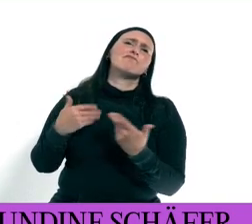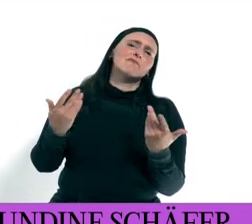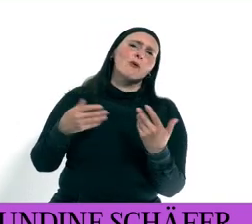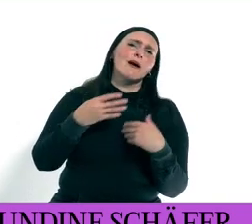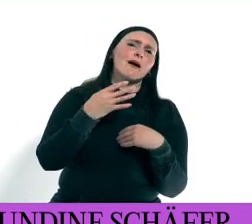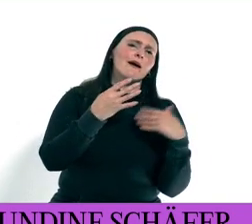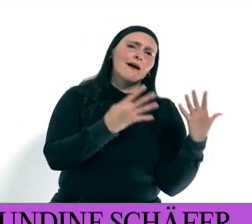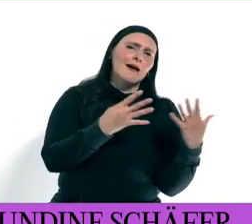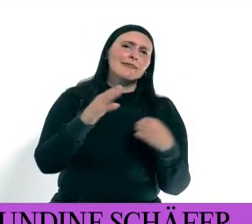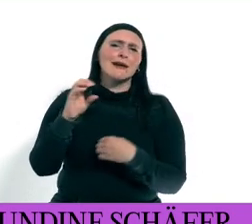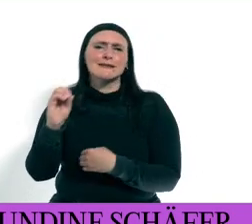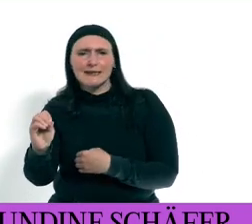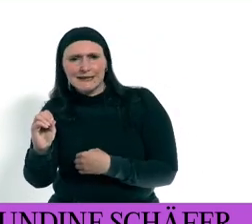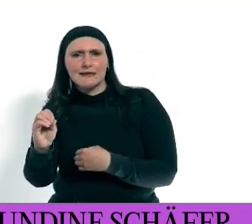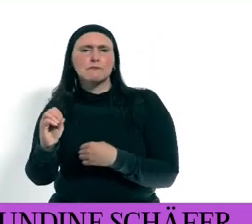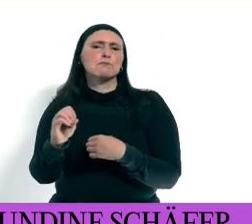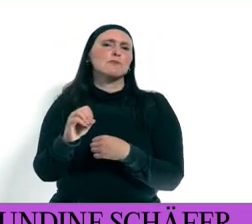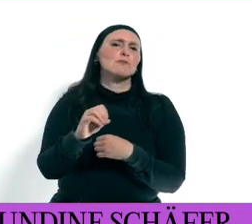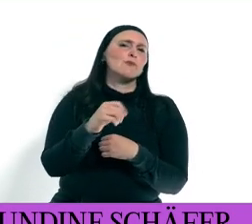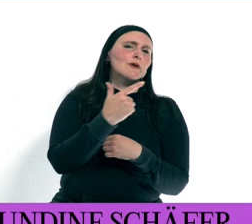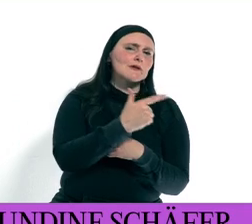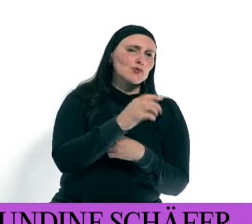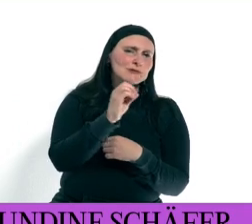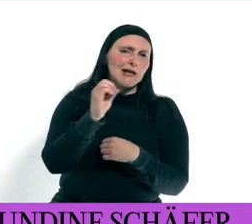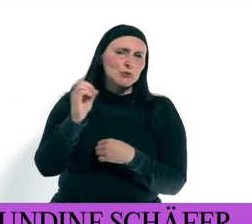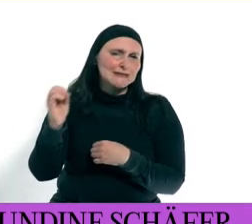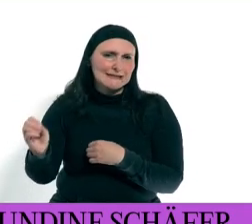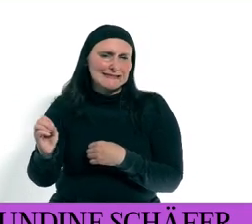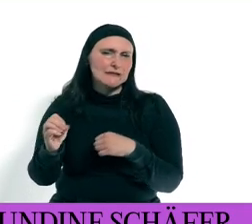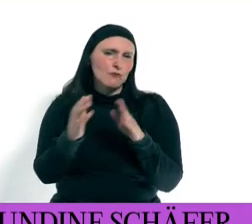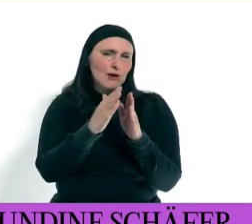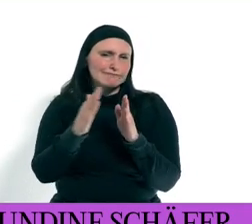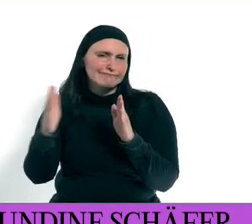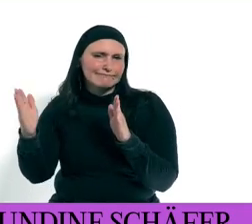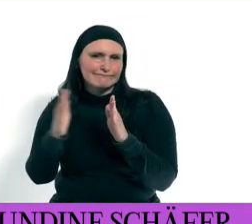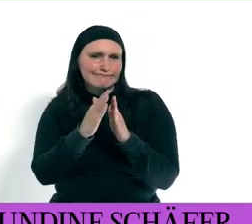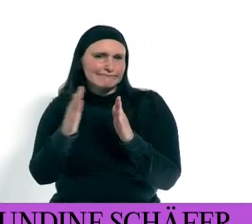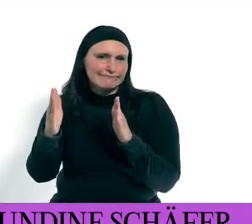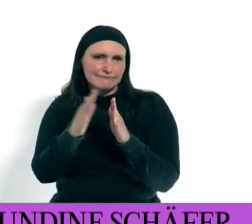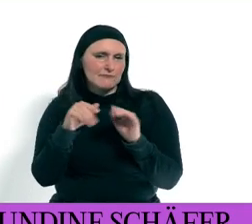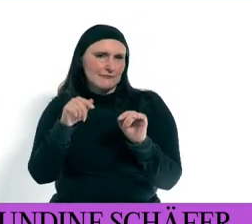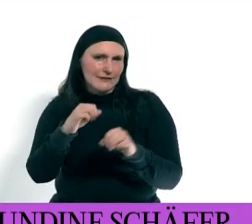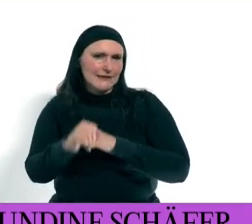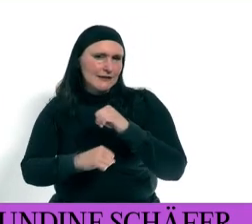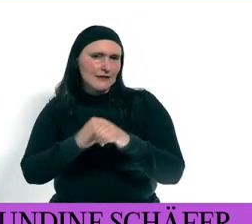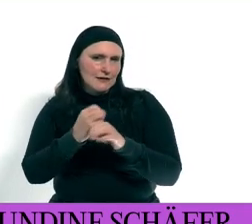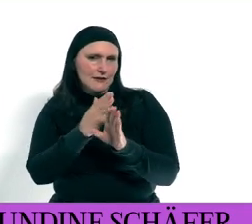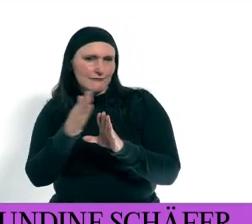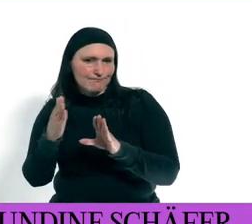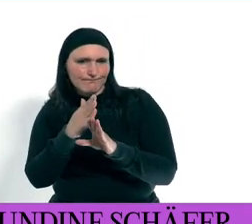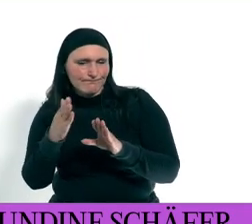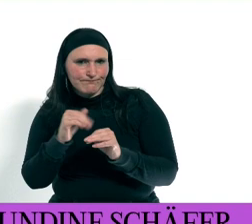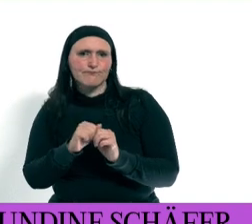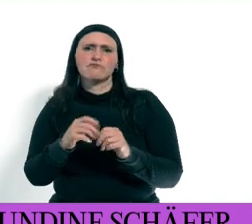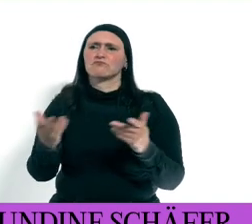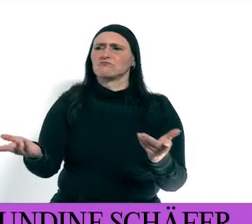KünstlerInnen-Kollektiv? Ende der 90er, der 1990er, in den frühen 2000er Jahren, also nach der Wiedervereinigung Berlins